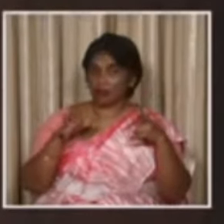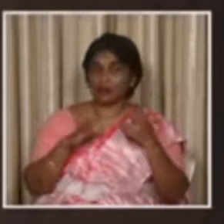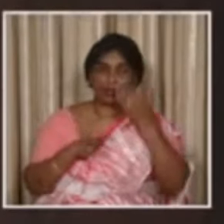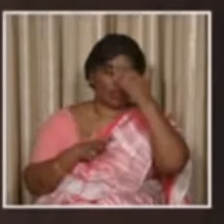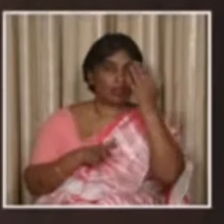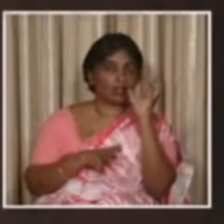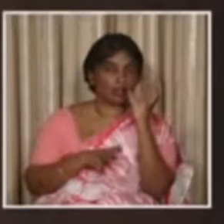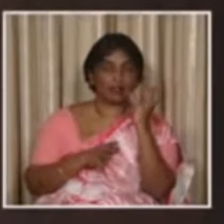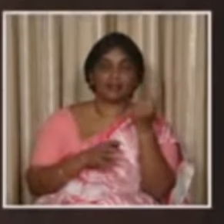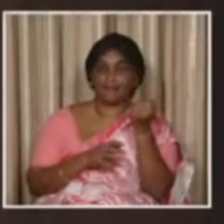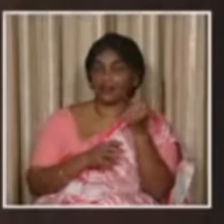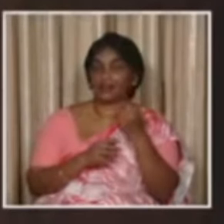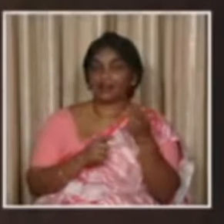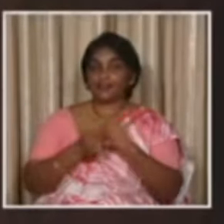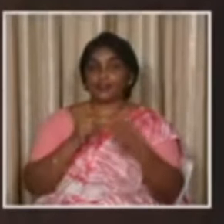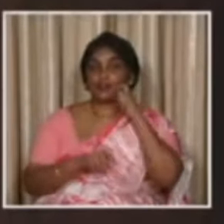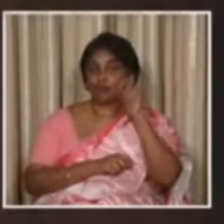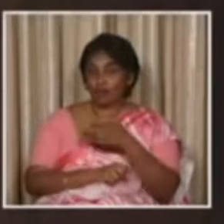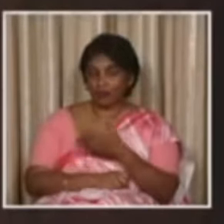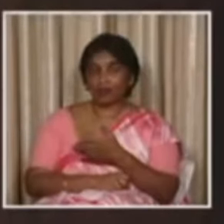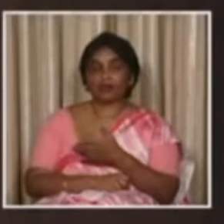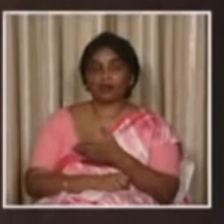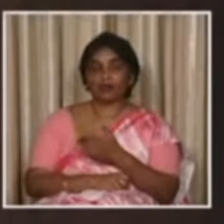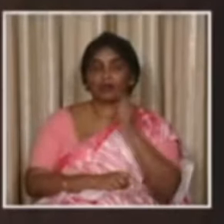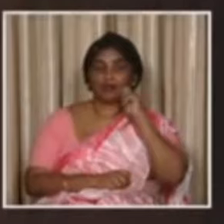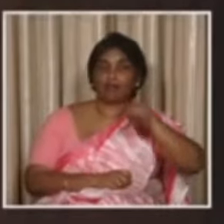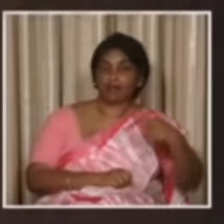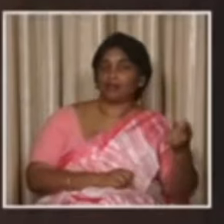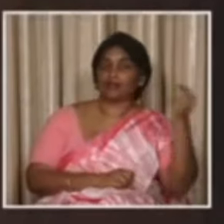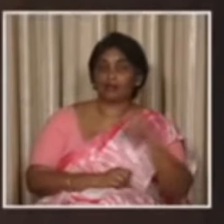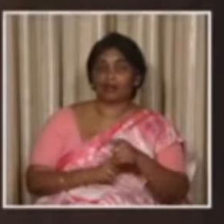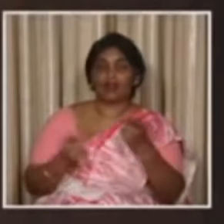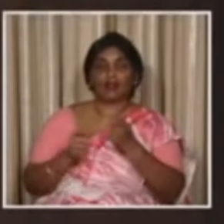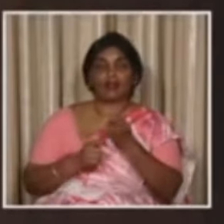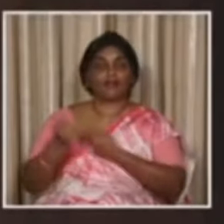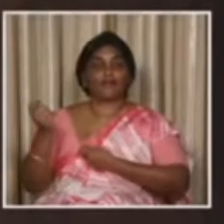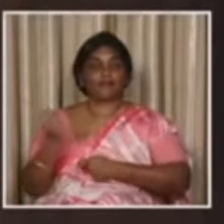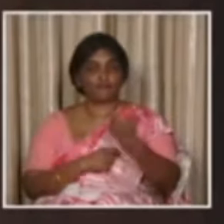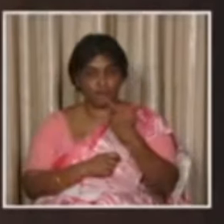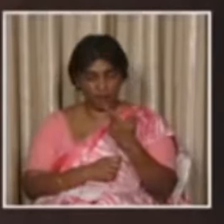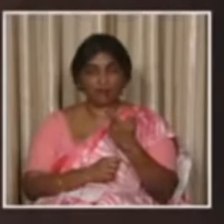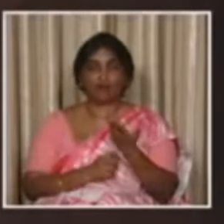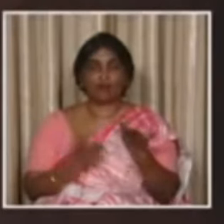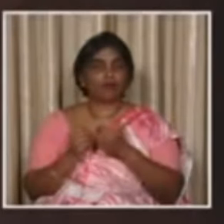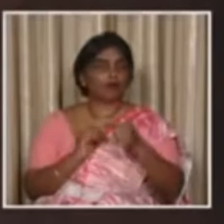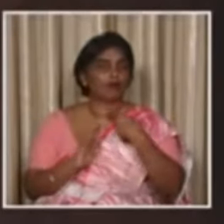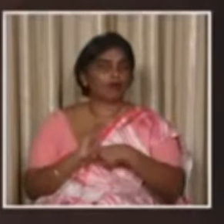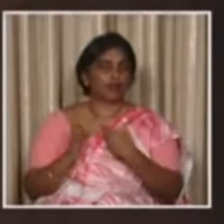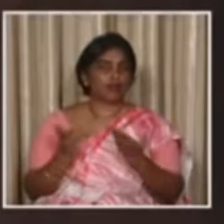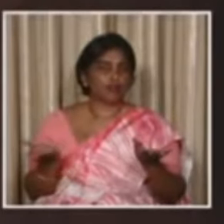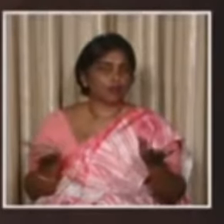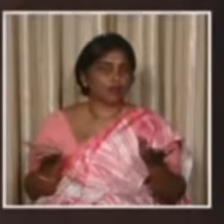අටය විකරපු කඩේ මුදලාලින්නකට තැරවකරුවක් ඇවිල්ල කඩේ බඩු විකුන්න ඕන. මොකද මේ රට රත්ත ලති